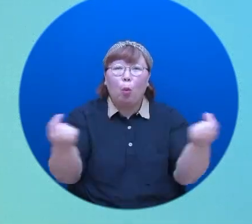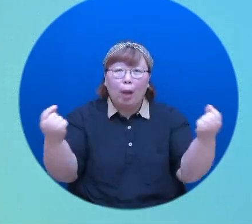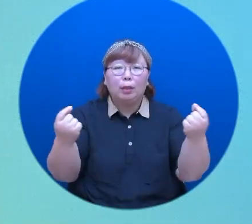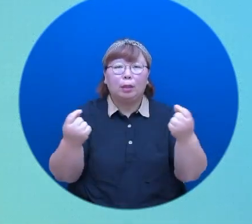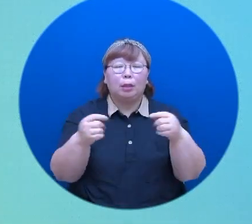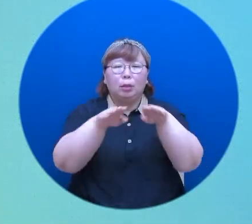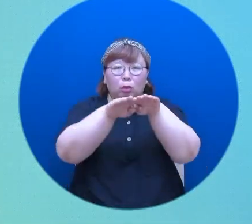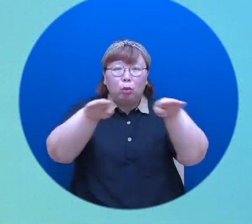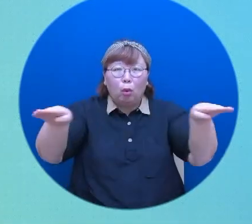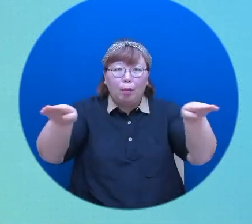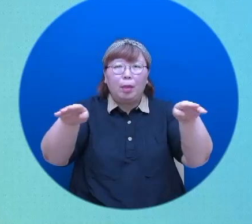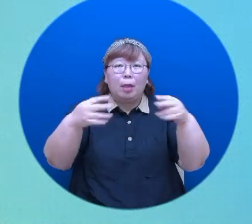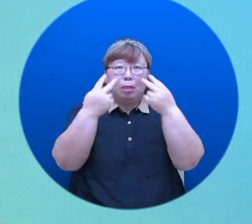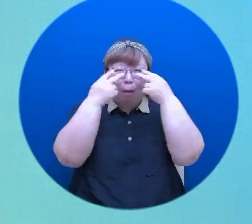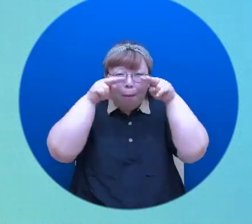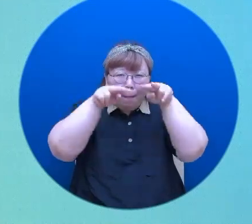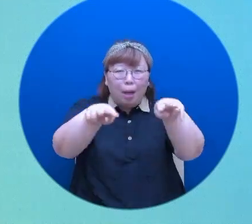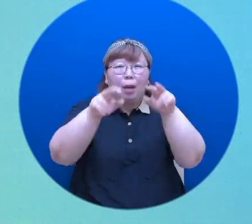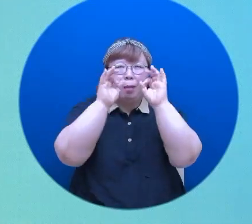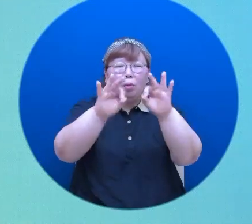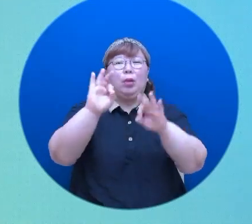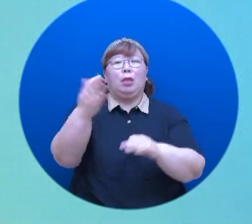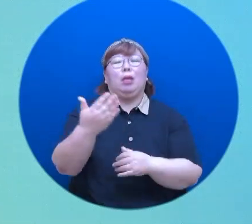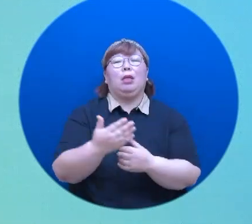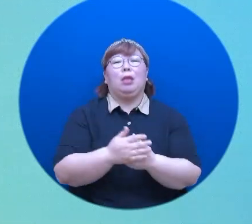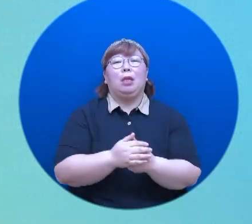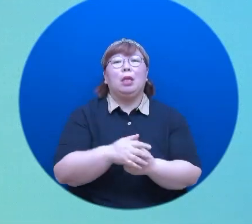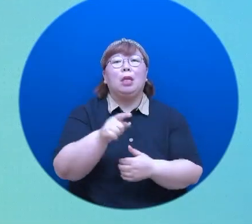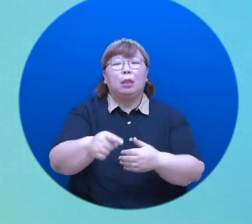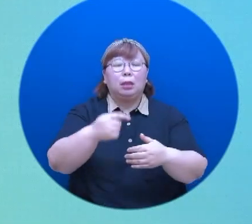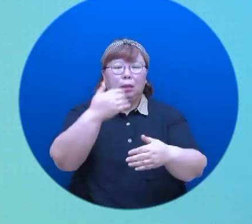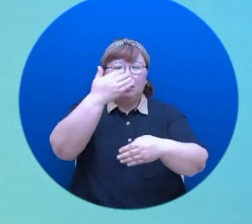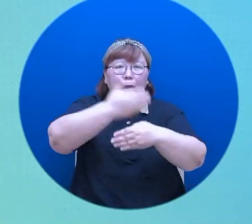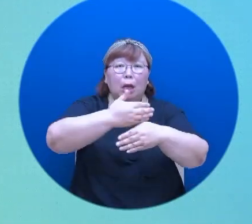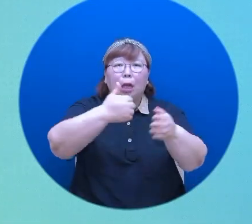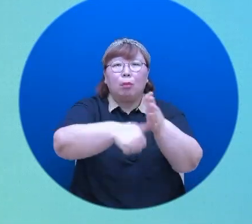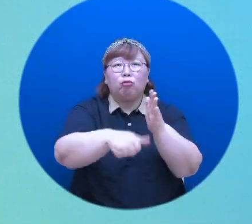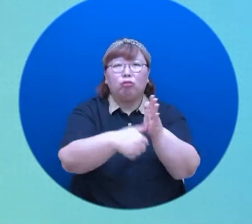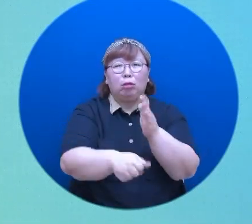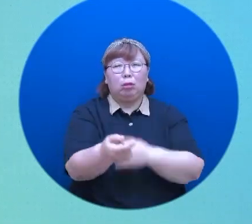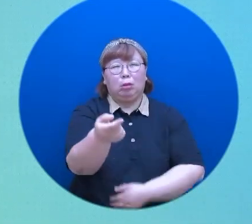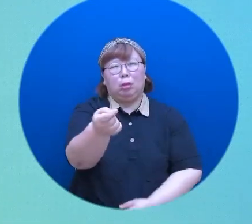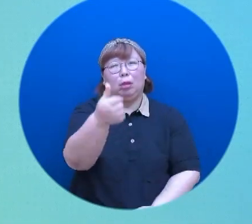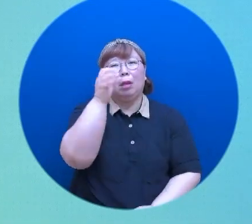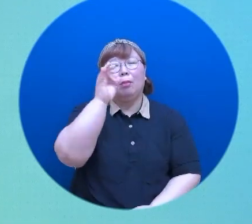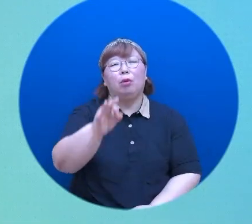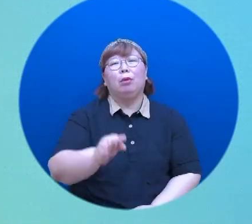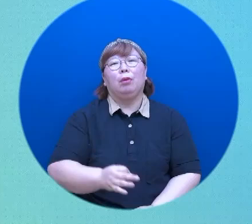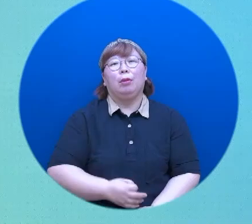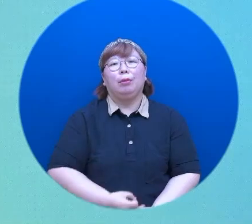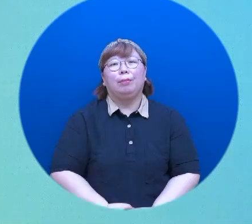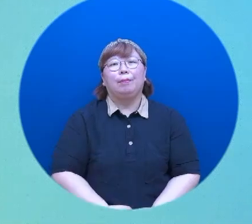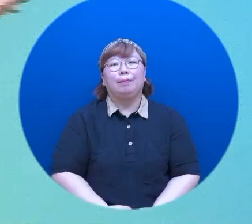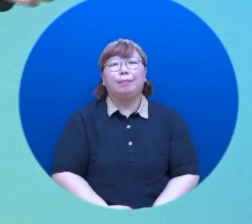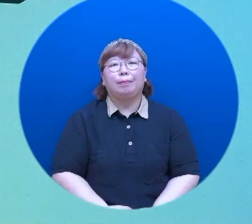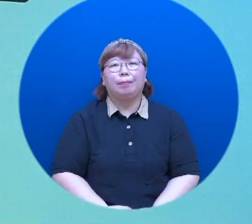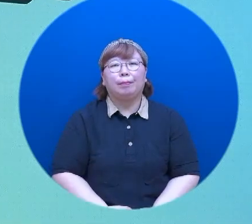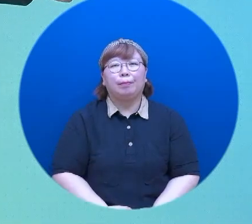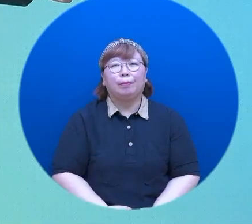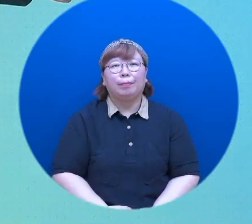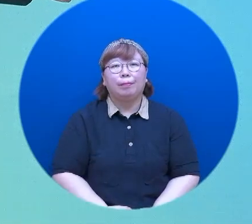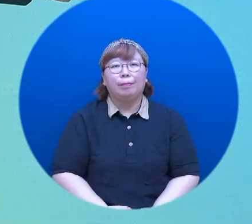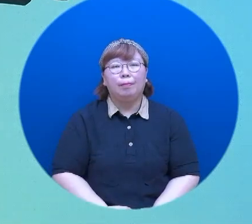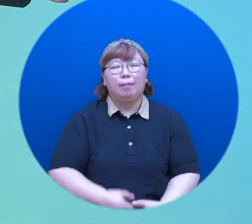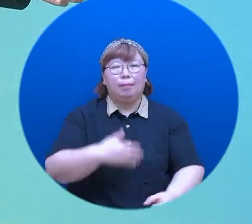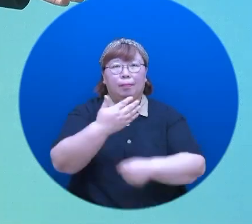하나님의 관점으로 장애물을 바라보니까 그 장애물이 작아 보여요. 그리고 하나님의